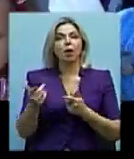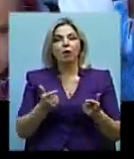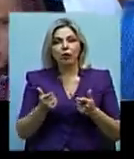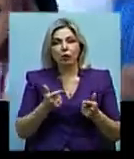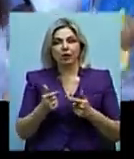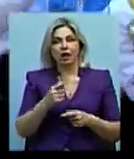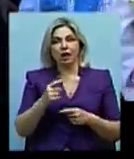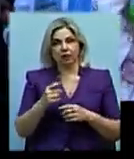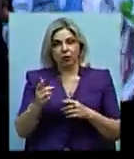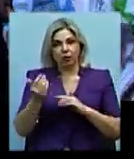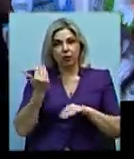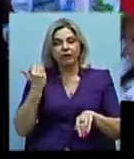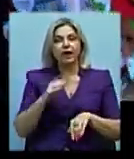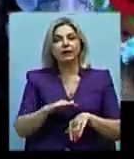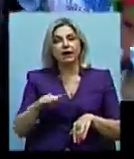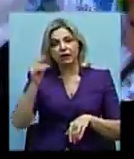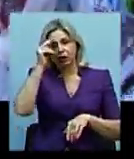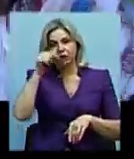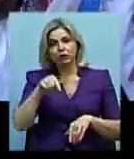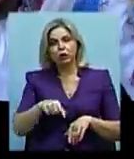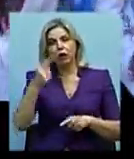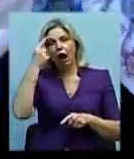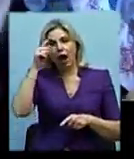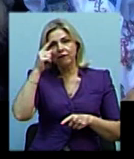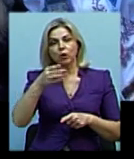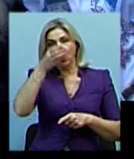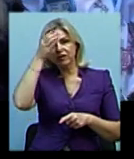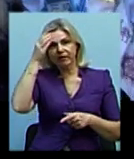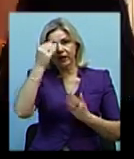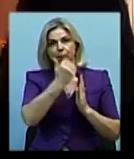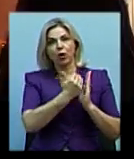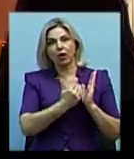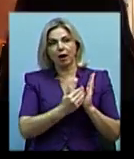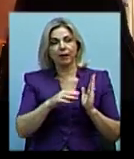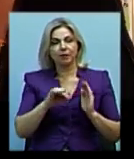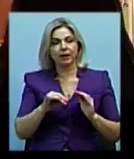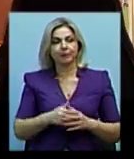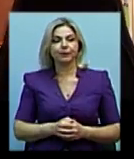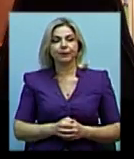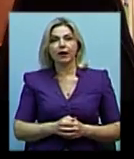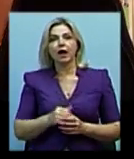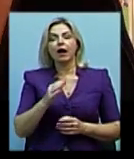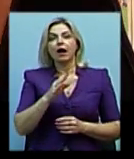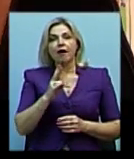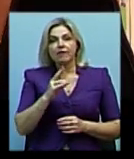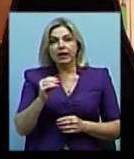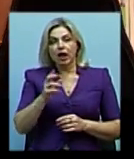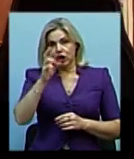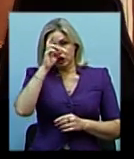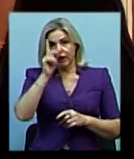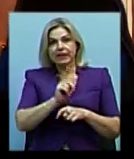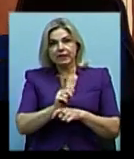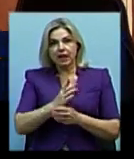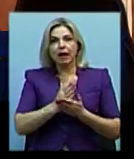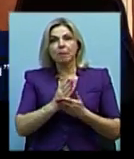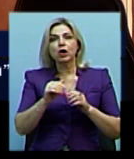змін заздалегідь. Діти тут навчаються за авторськими освітніми програмами. Понад державного стандарту ми маємо